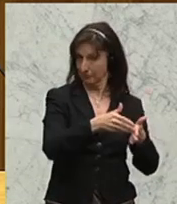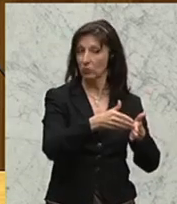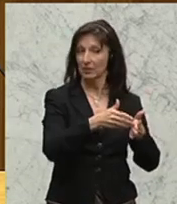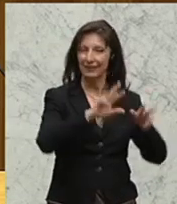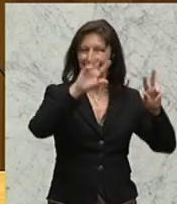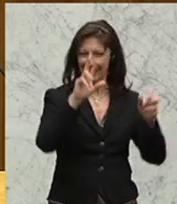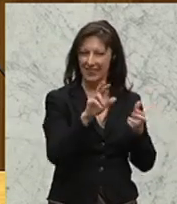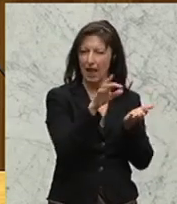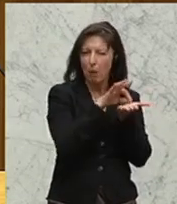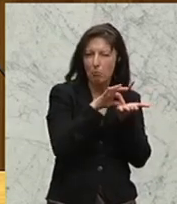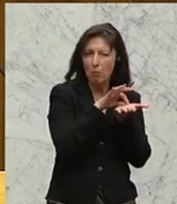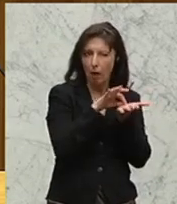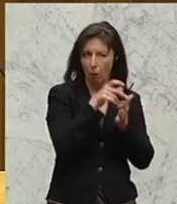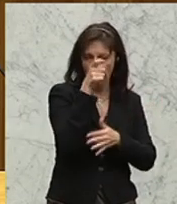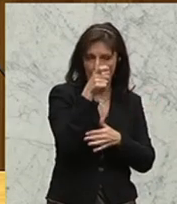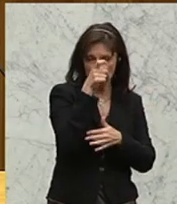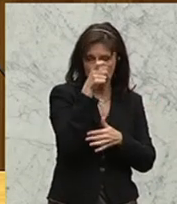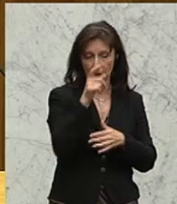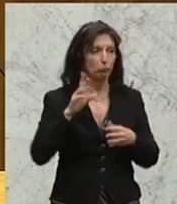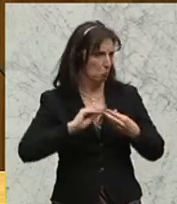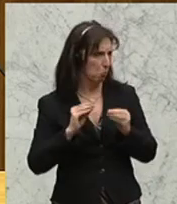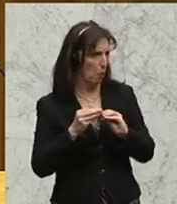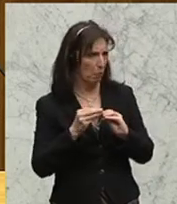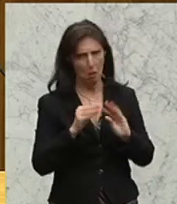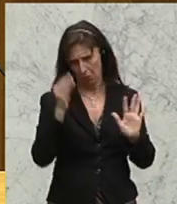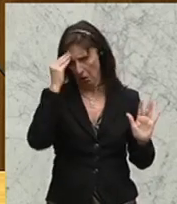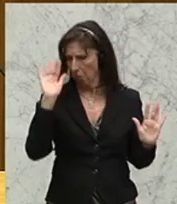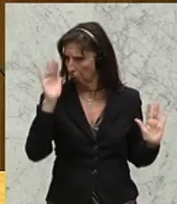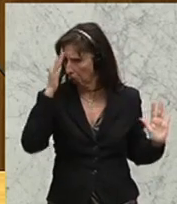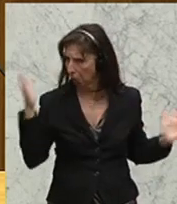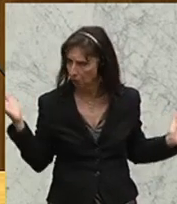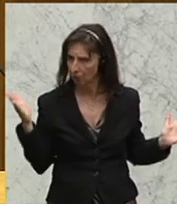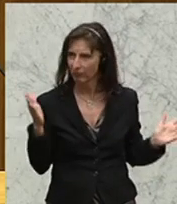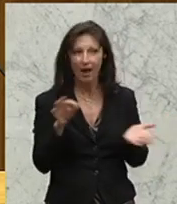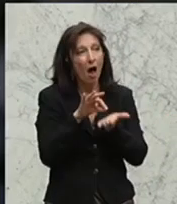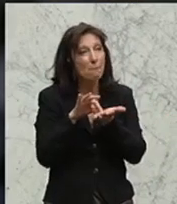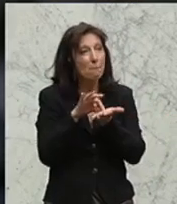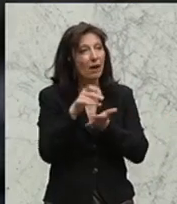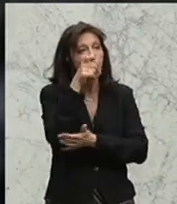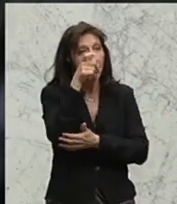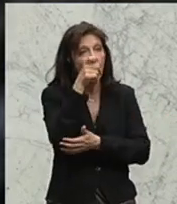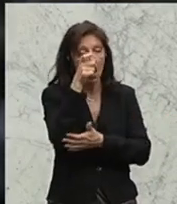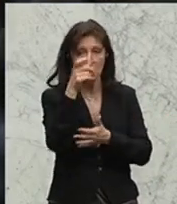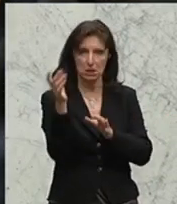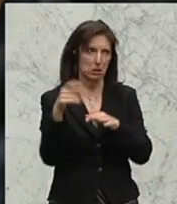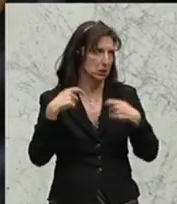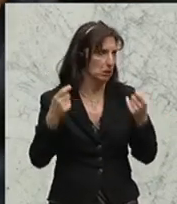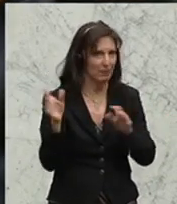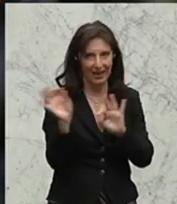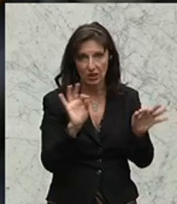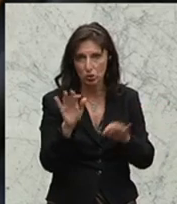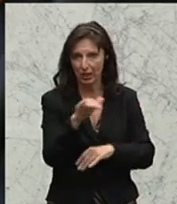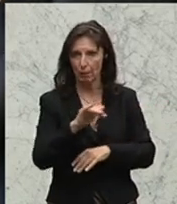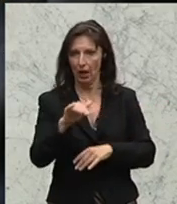kommen. Das Problem, glaube ich, ist bekannt. Mikroplastik befindet sich in der Industrie oder auch